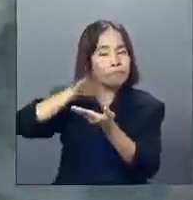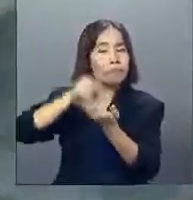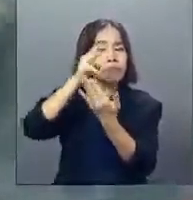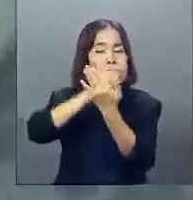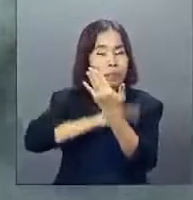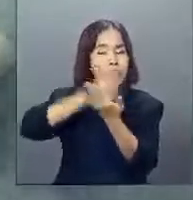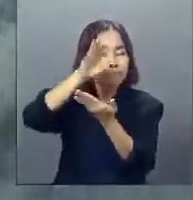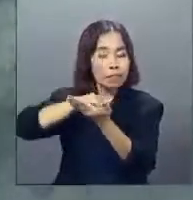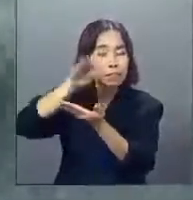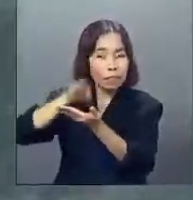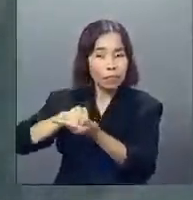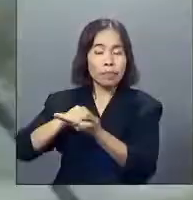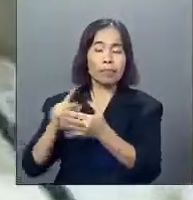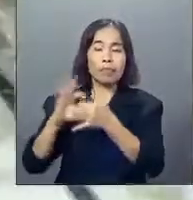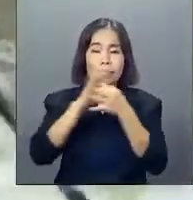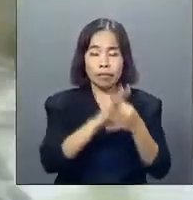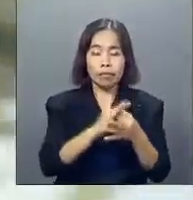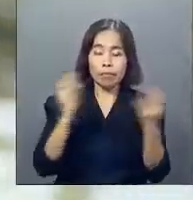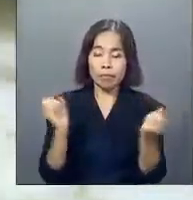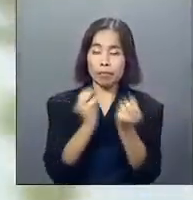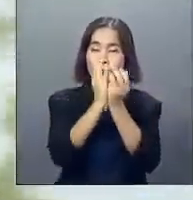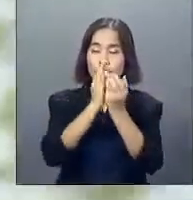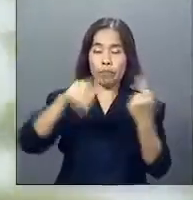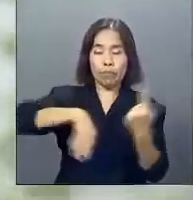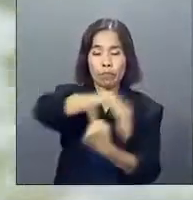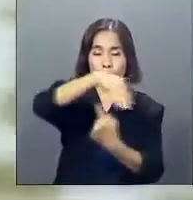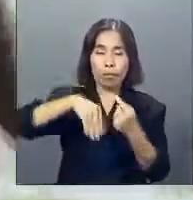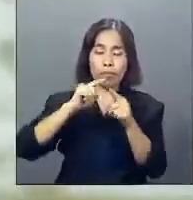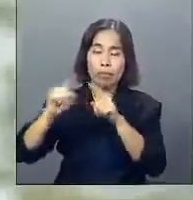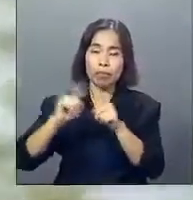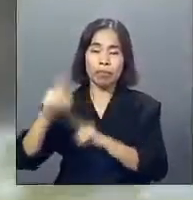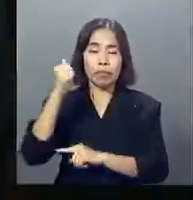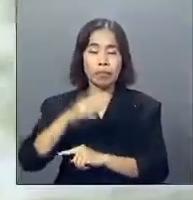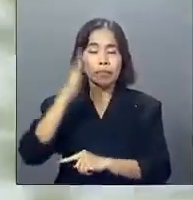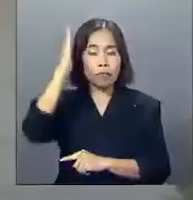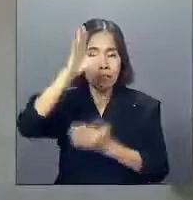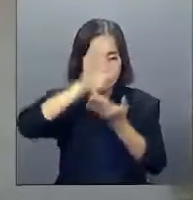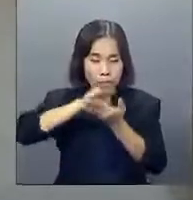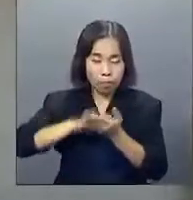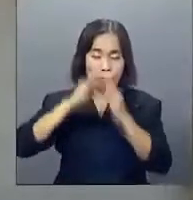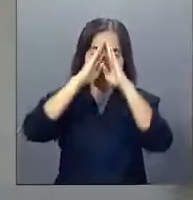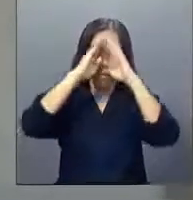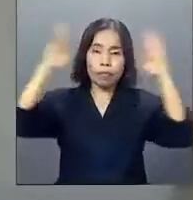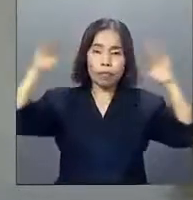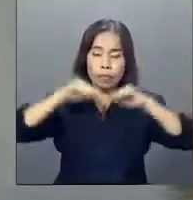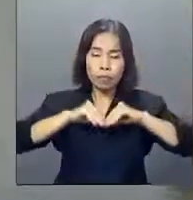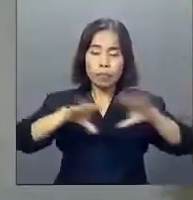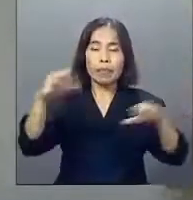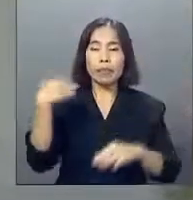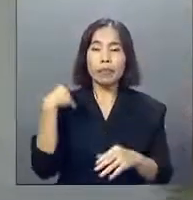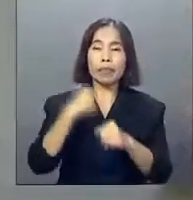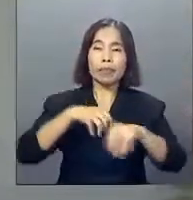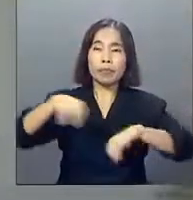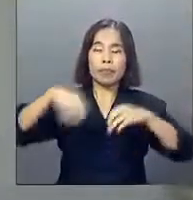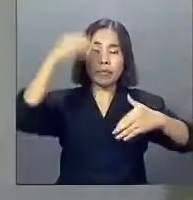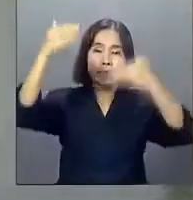กังวลเกี่ยวกับผลกระทบต่อสิ่งแวดล้อมนำมาประมวลเป็นองค์ความรู้ก่อนจะเผยแพร่ต่อสาธารณะพร้อมทั้งจัดกิจกรรมเพื่อคัดค้